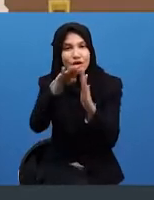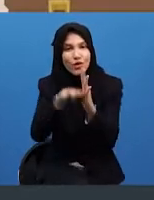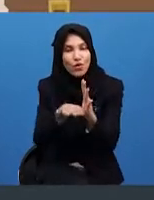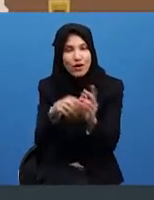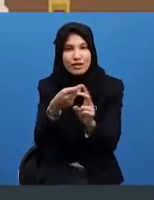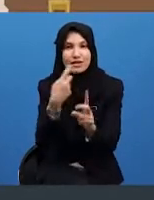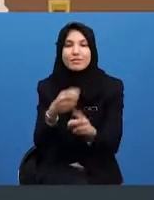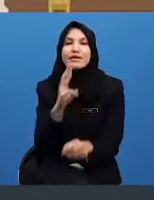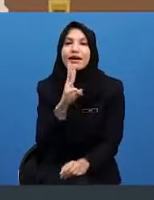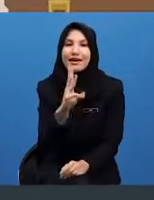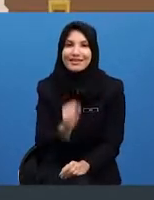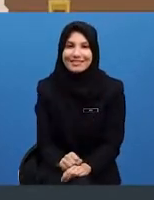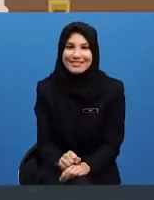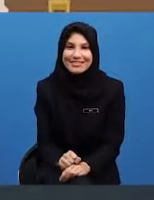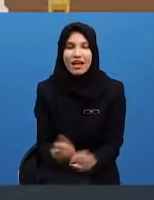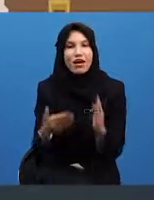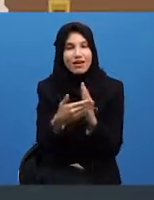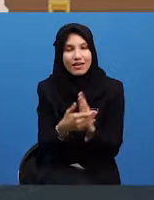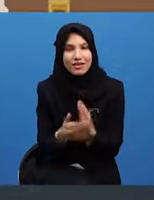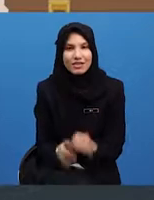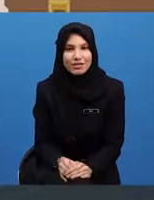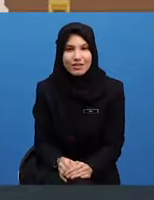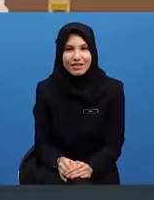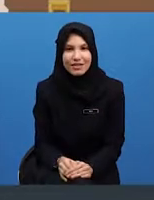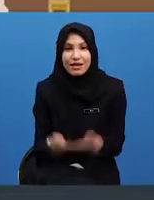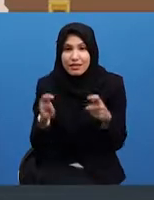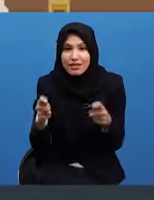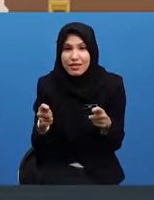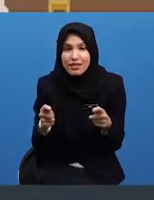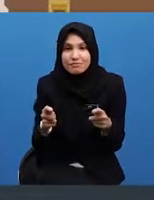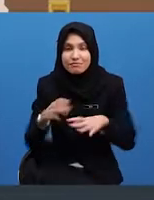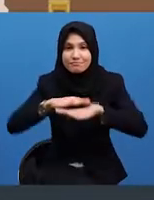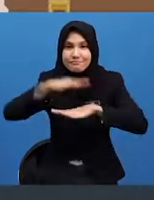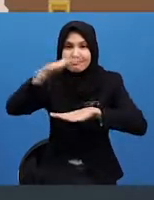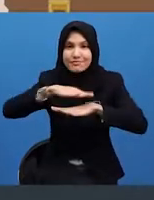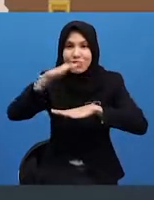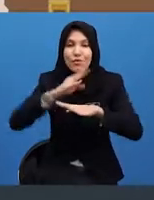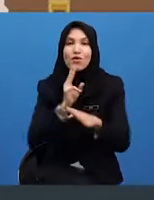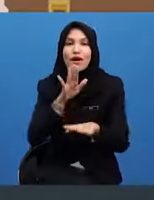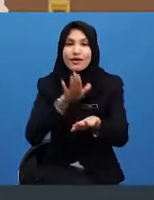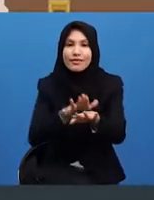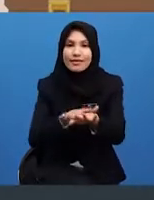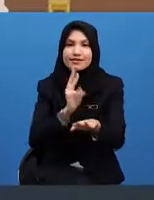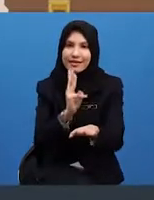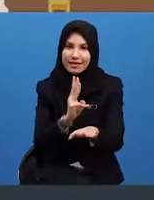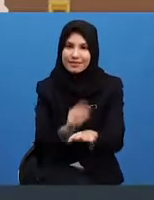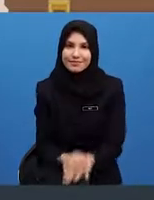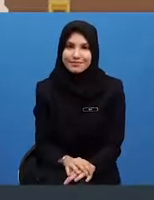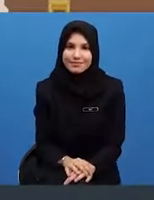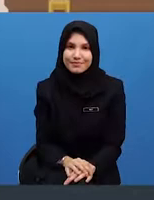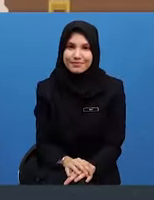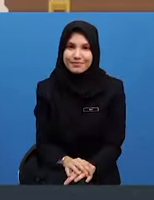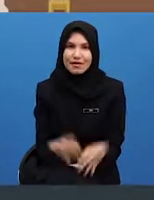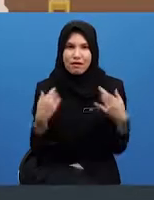daripada air. Oleh yang demikian, tong ini terapung di atas air. Adakah